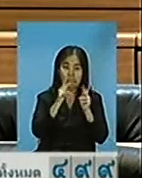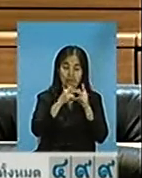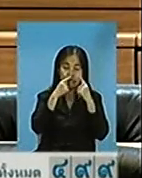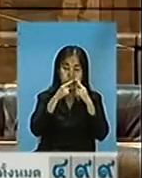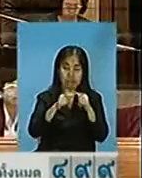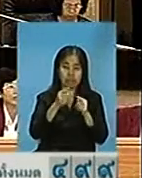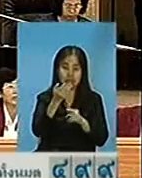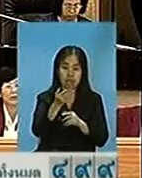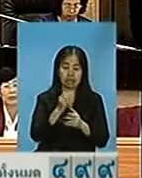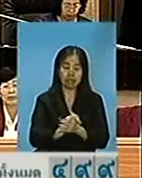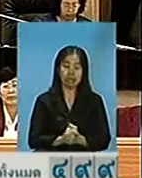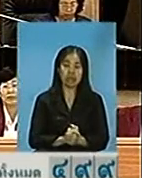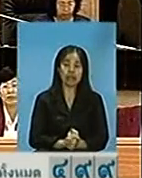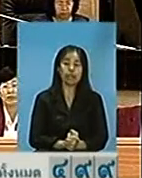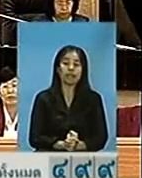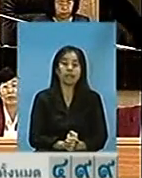บคุณมากครับ